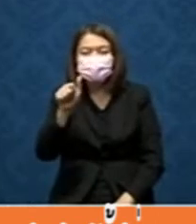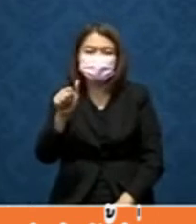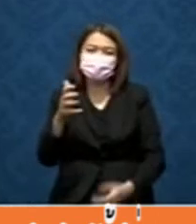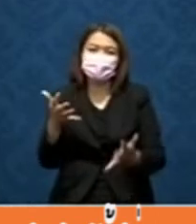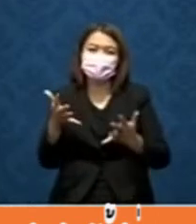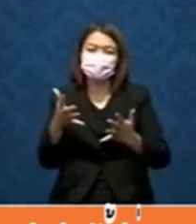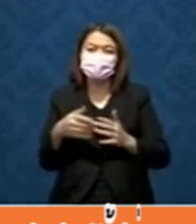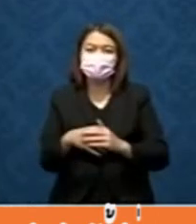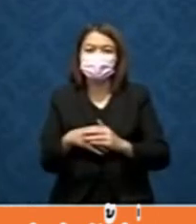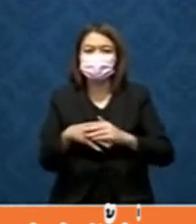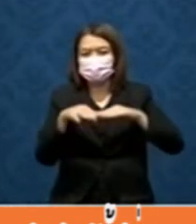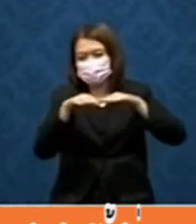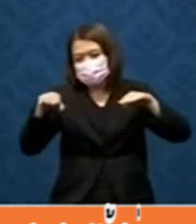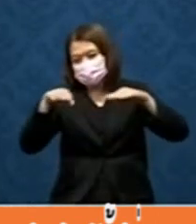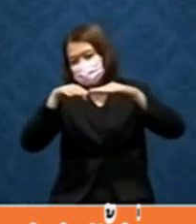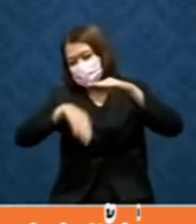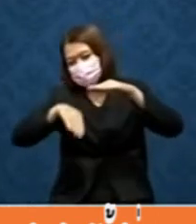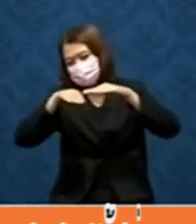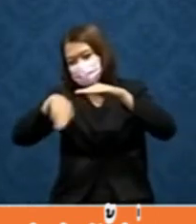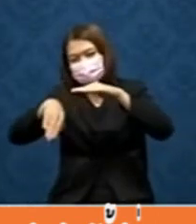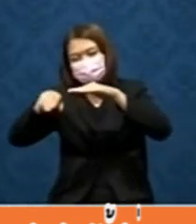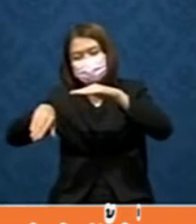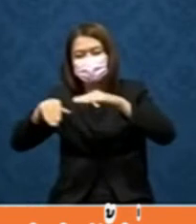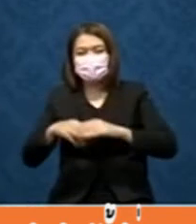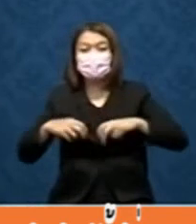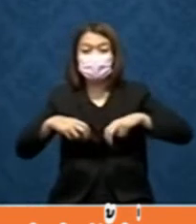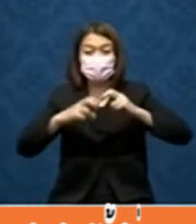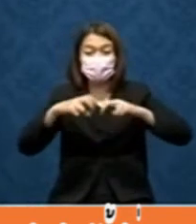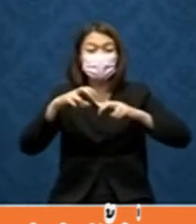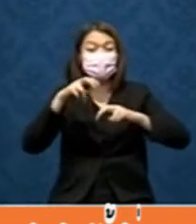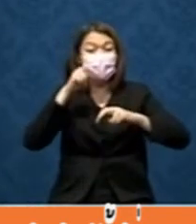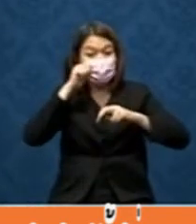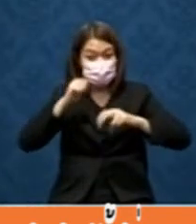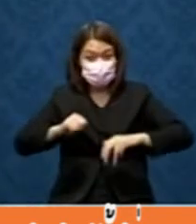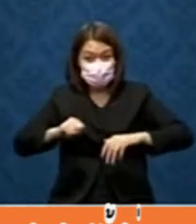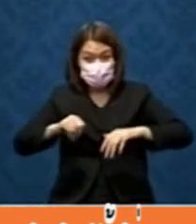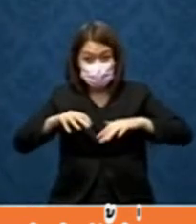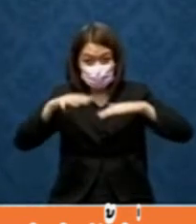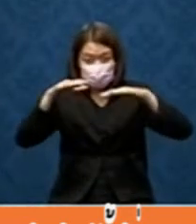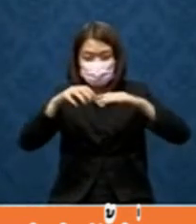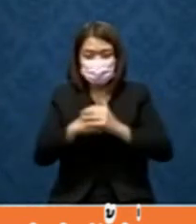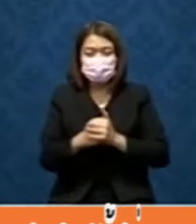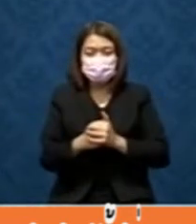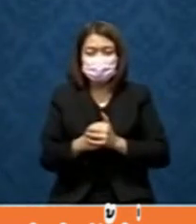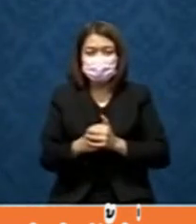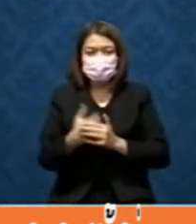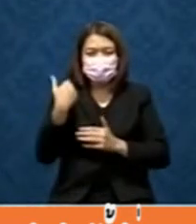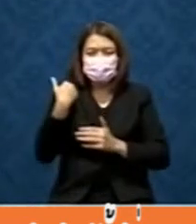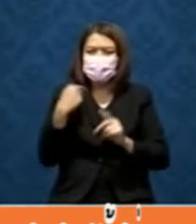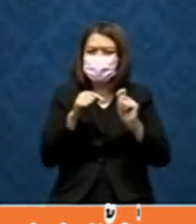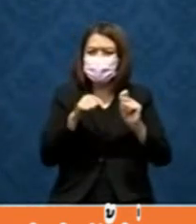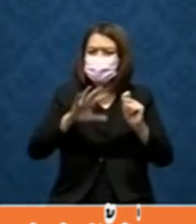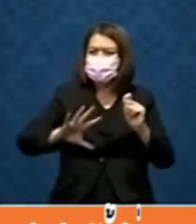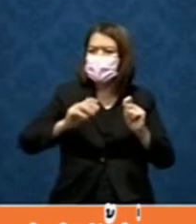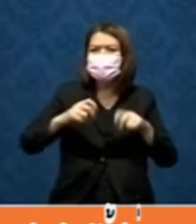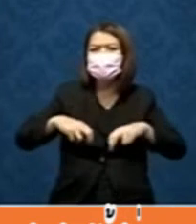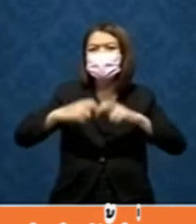บไม่มีต่ำกาเกนเฉรียหมดเลยสูรินที่น้ำท่วมนะครับเคยมีประกฎการที่ควยเสน็งเท